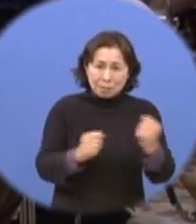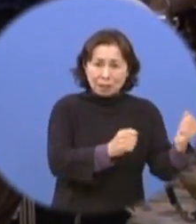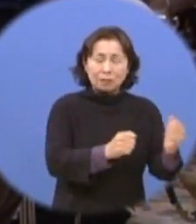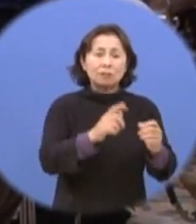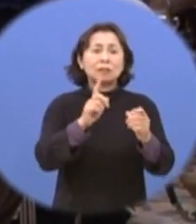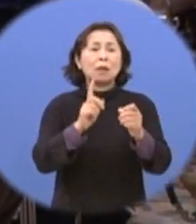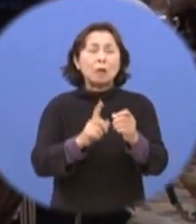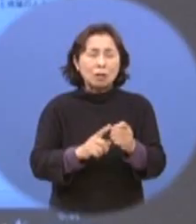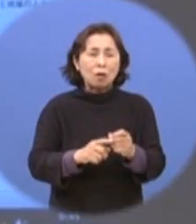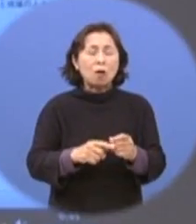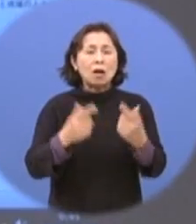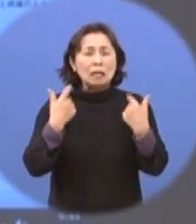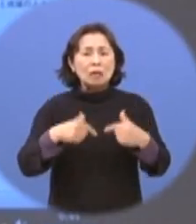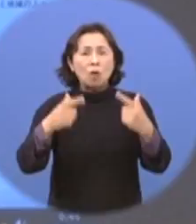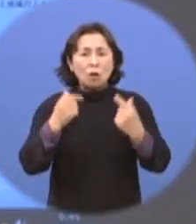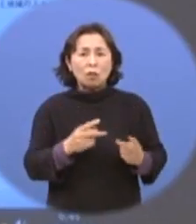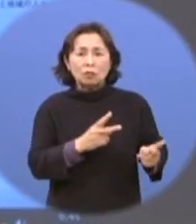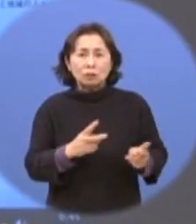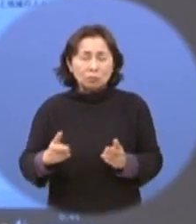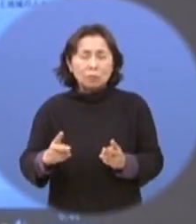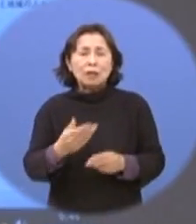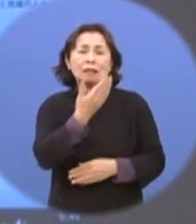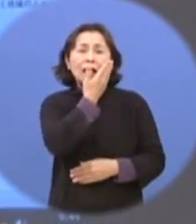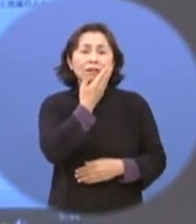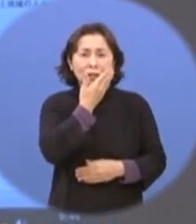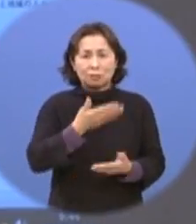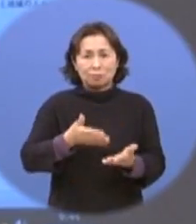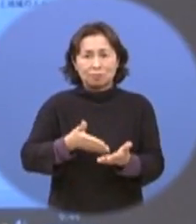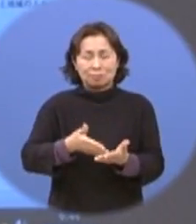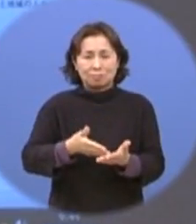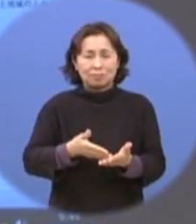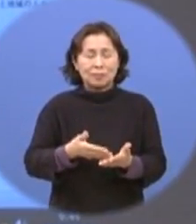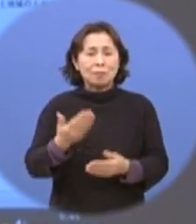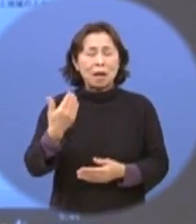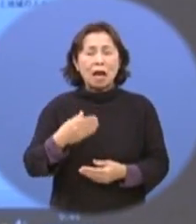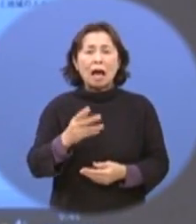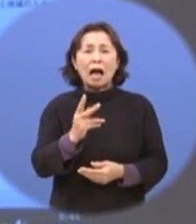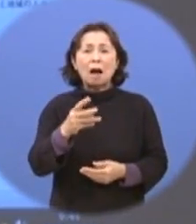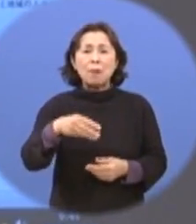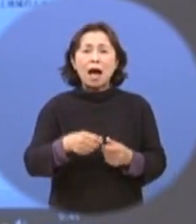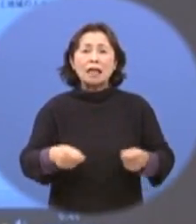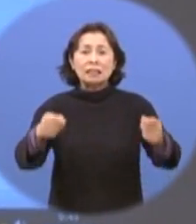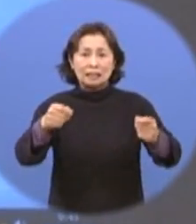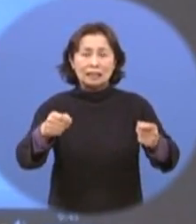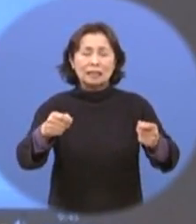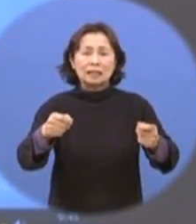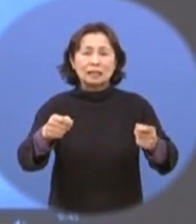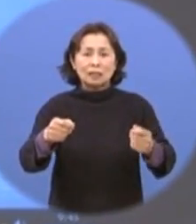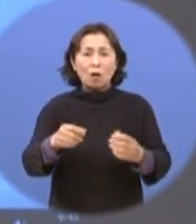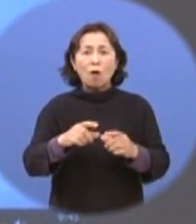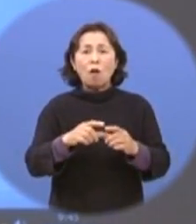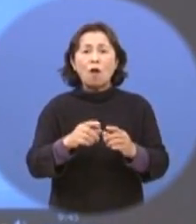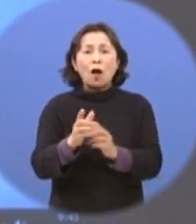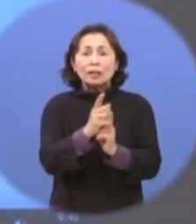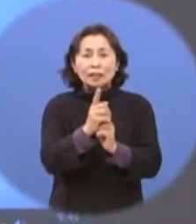対策の積み重ねが重要と話し釜石の奇跡で知られる片田敏孝教授の避難三原則を紹介